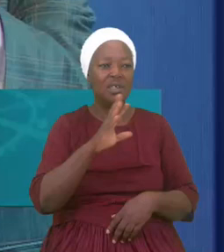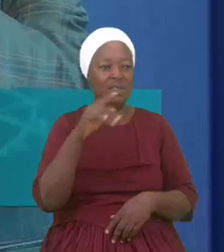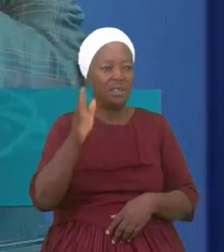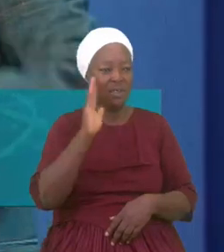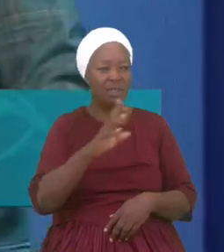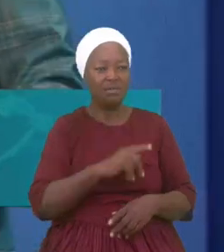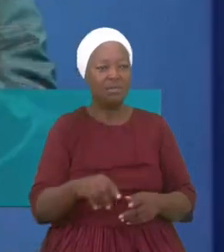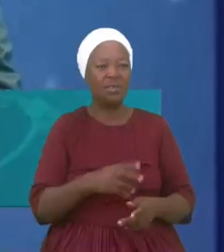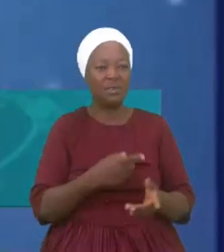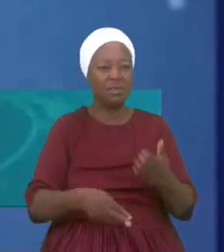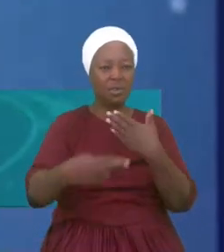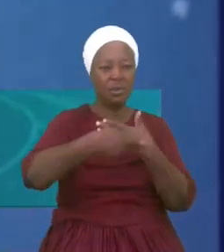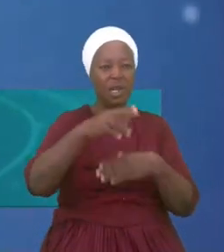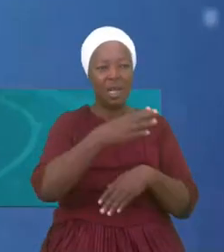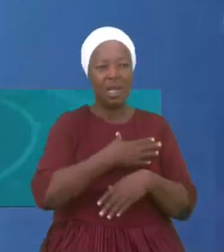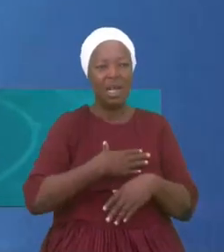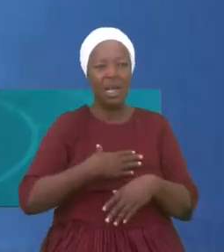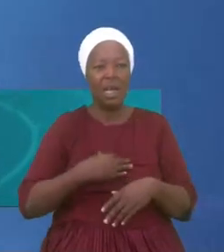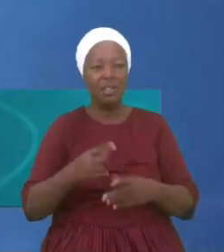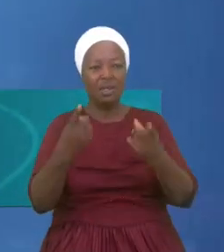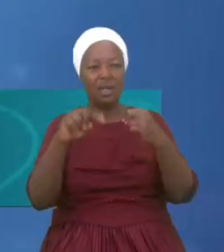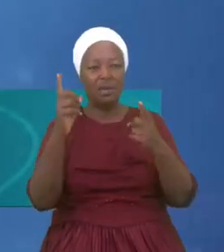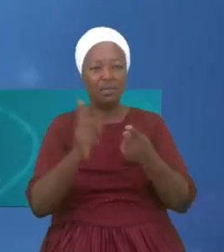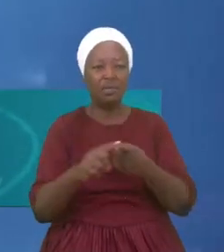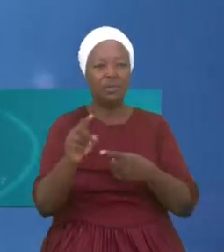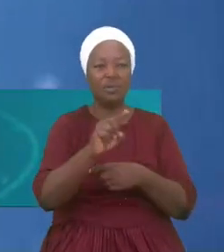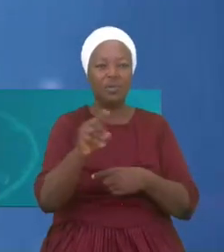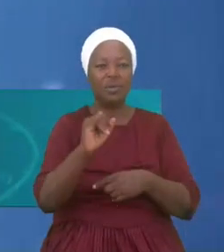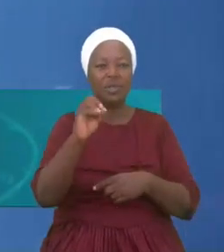les rachetés de l'Éternel retourneront